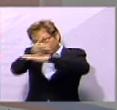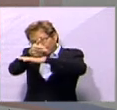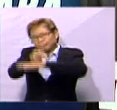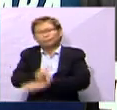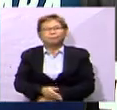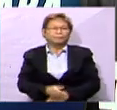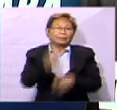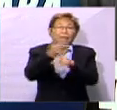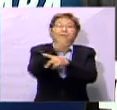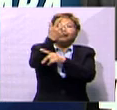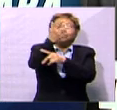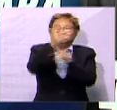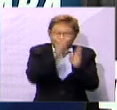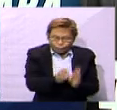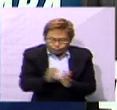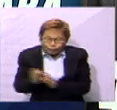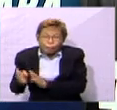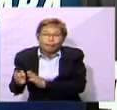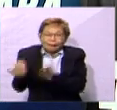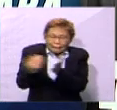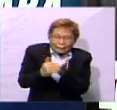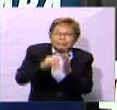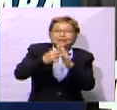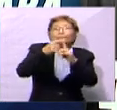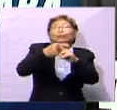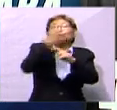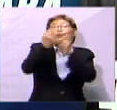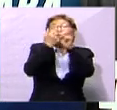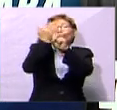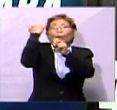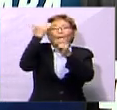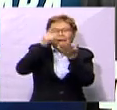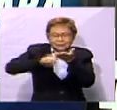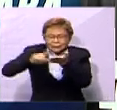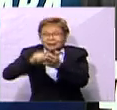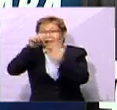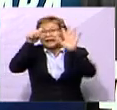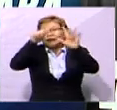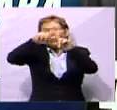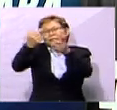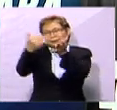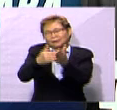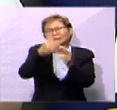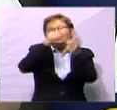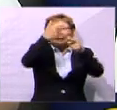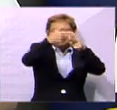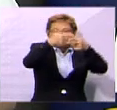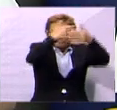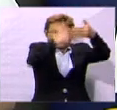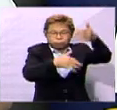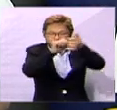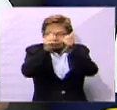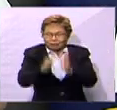merupakan kali ketiga dikemaskini sejak Februari tahun lalu dengan disemak enam bulan sekali senarai atlet dan sukan dipilih kali